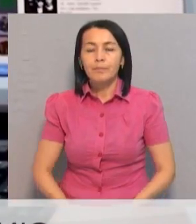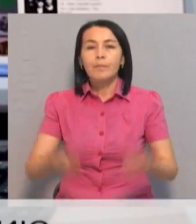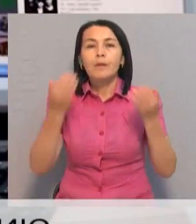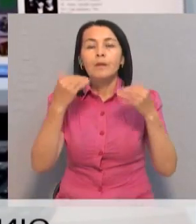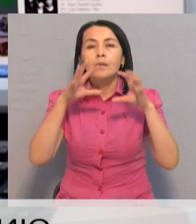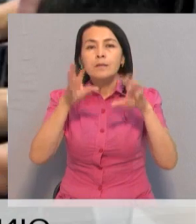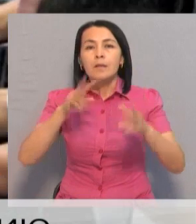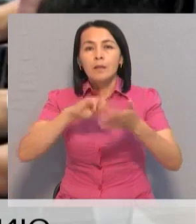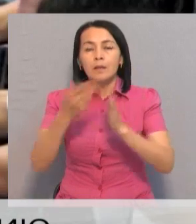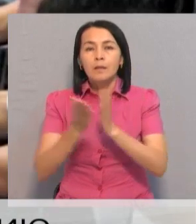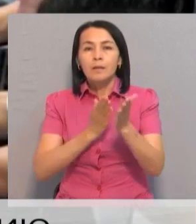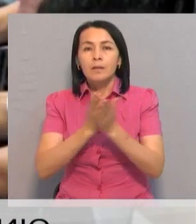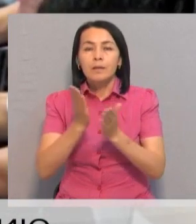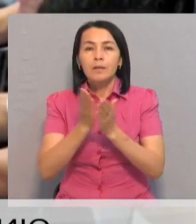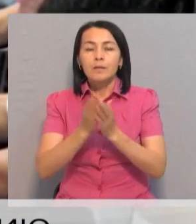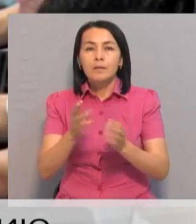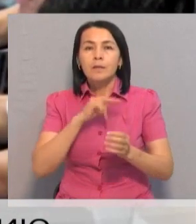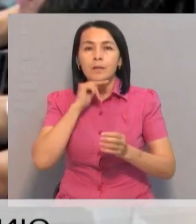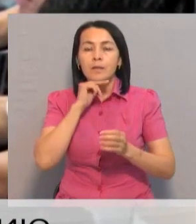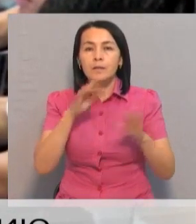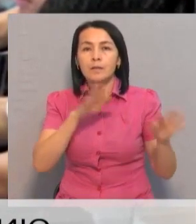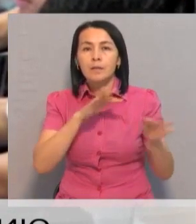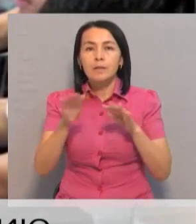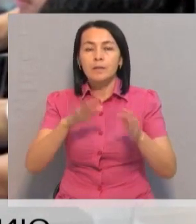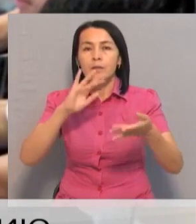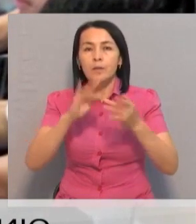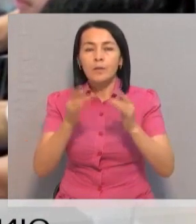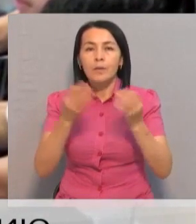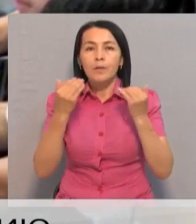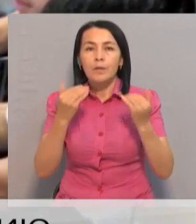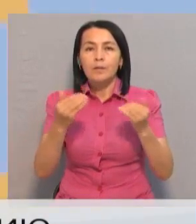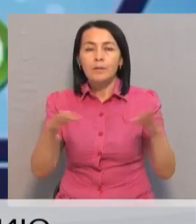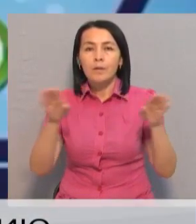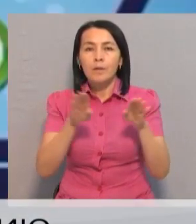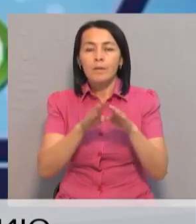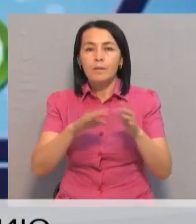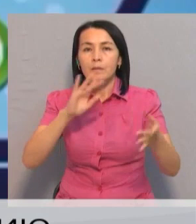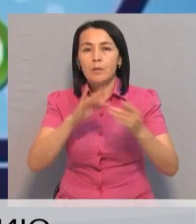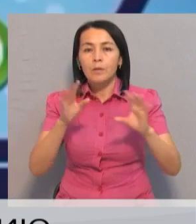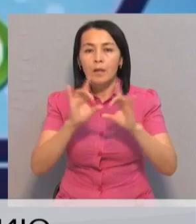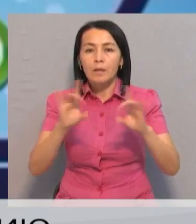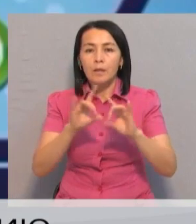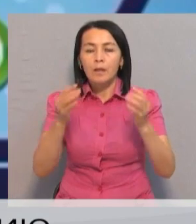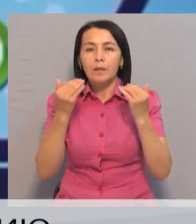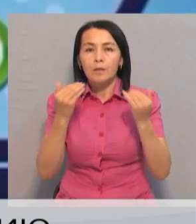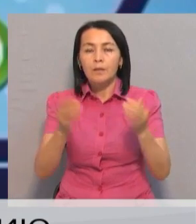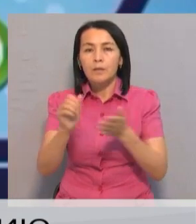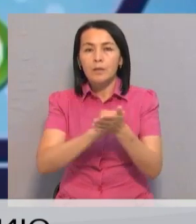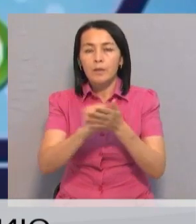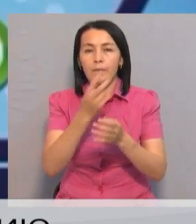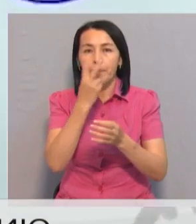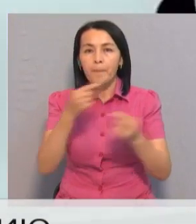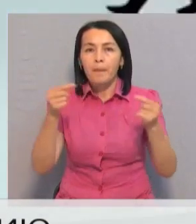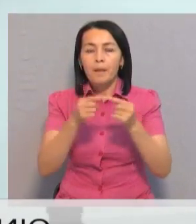Основной законопроект направлен на правовое регулирование деятельности онлайн-платформ и функционирование онлайн-рекламы. Документом